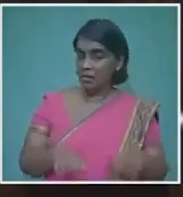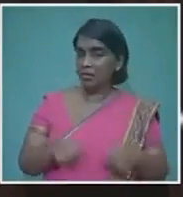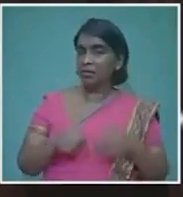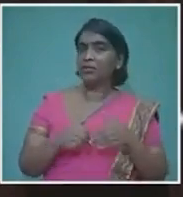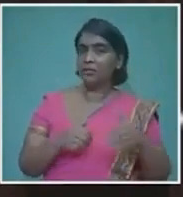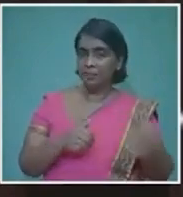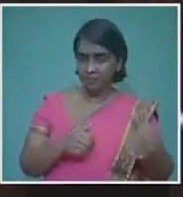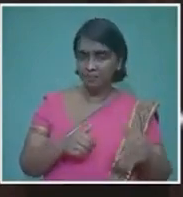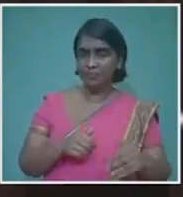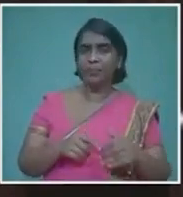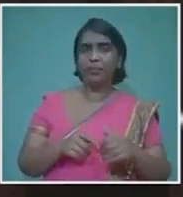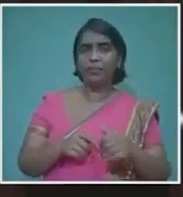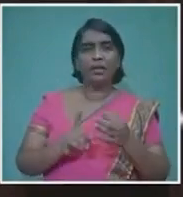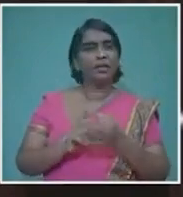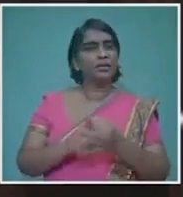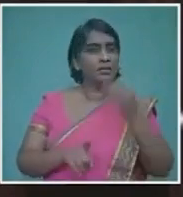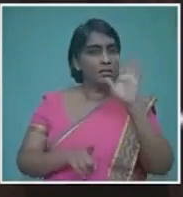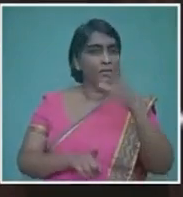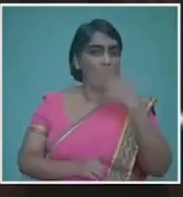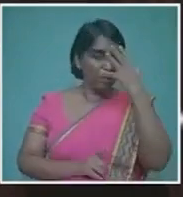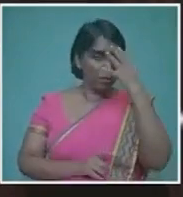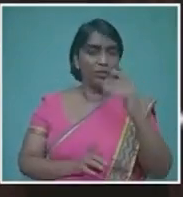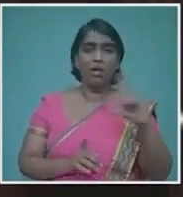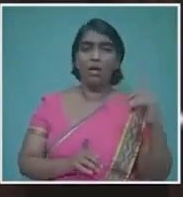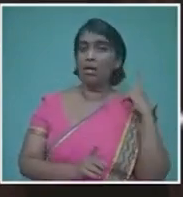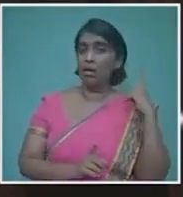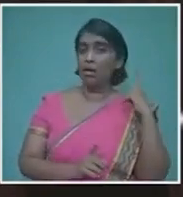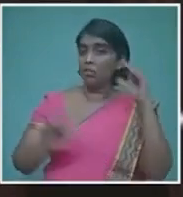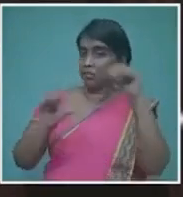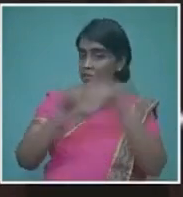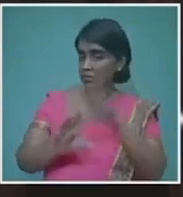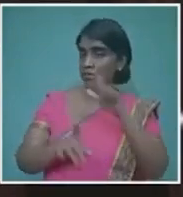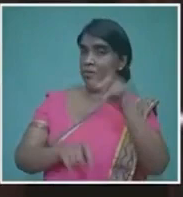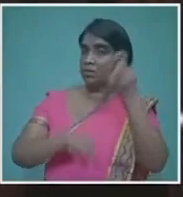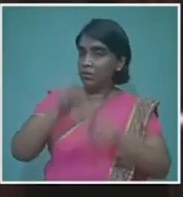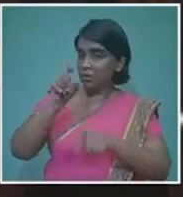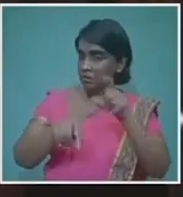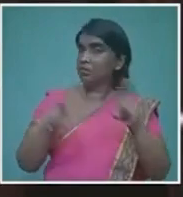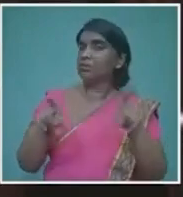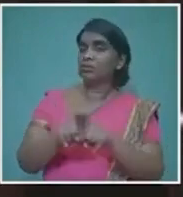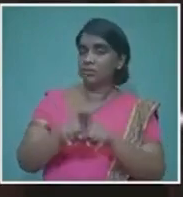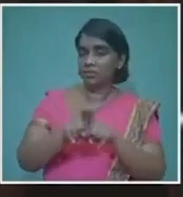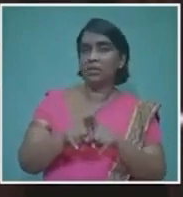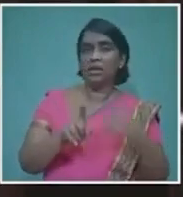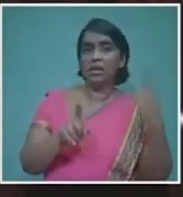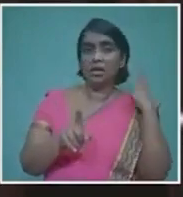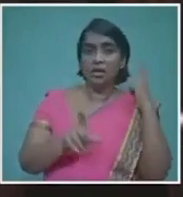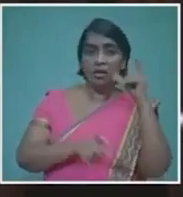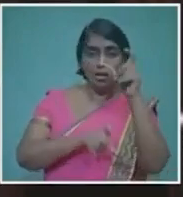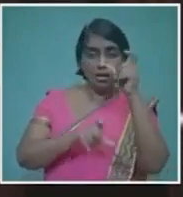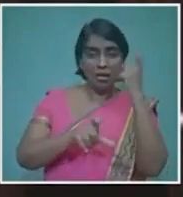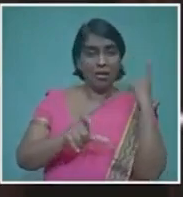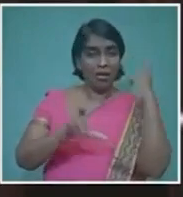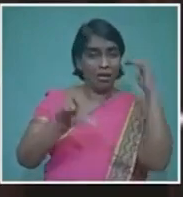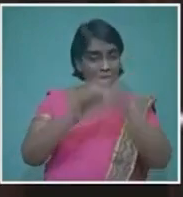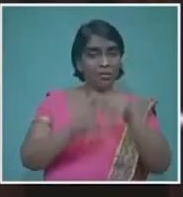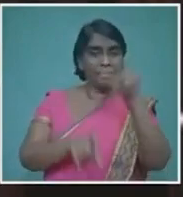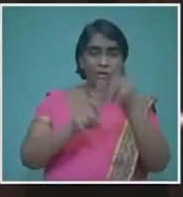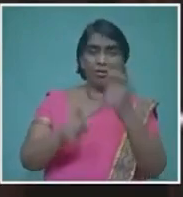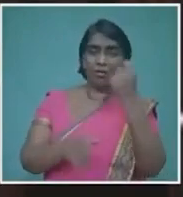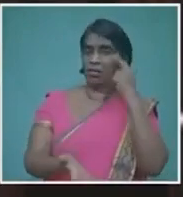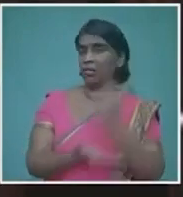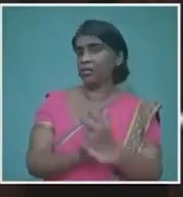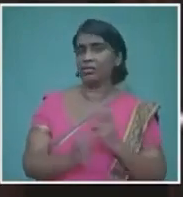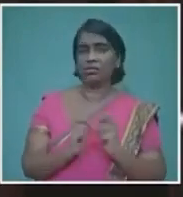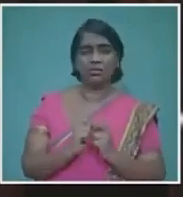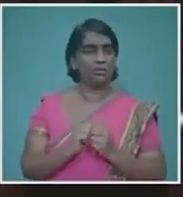වෙනකොට ජනාධිපතිතුමා දැනගන්න ඕනේ මේ යුද හමුදාව ඇතුලේ ඉන්න නිලධාරීන් පවා යුද හමුදාවේ ඉන්න නිලධාරීන් පවාත් මේ ආර්ථික